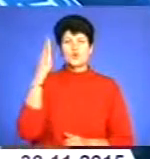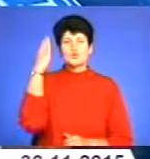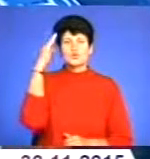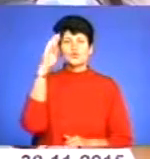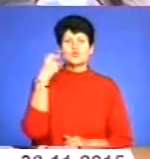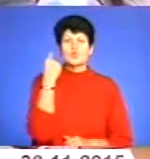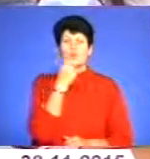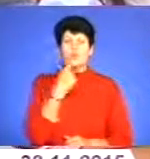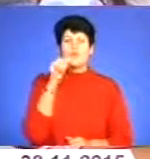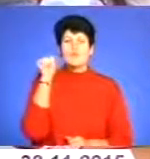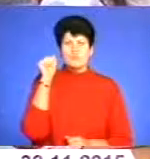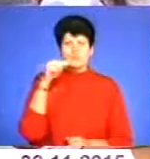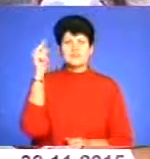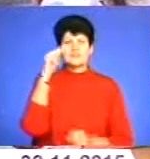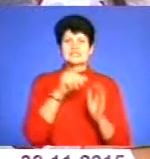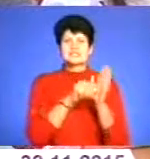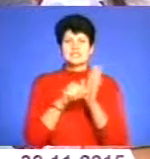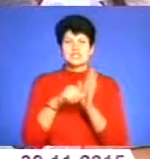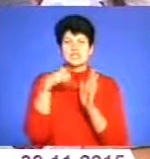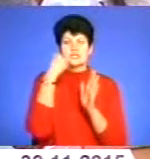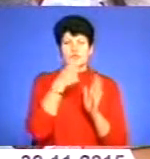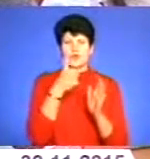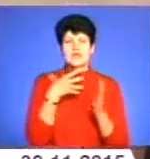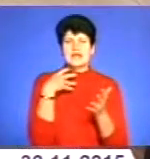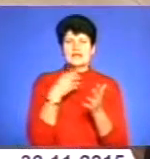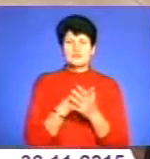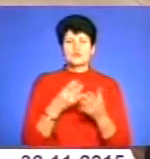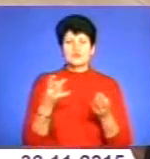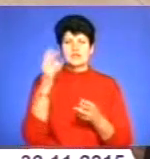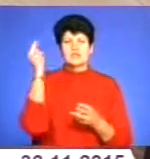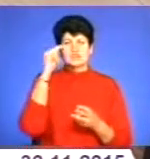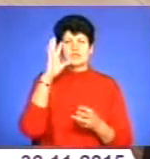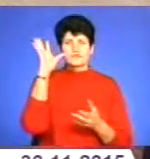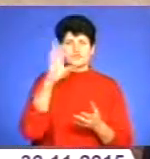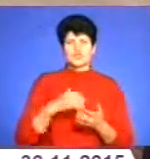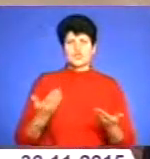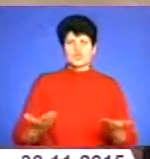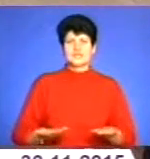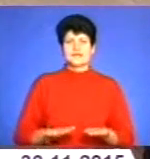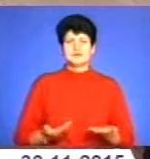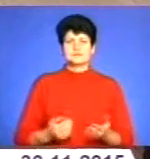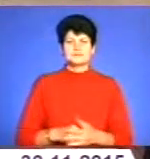можна вивчити за 6 років, а свою треба вчити все життя. Франсуа Вольтер.